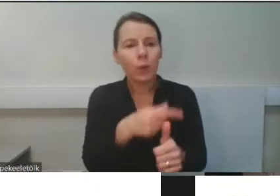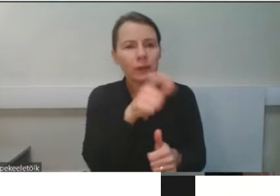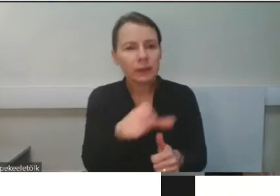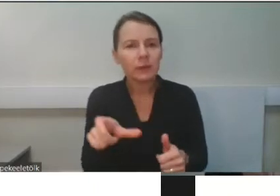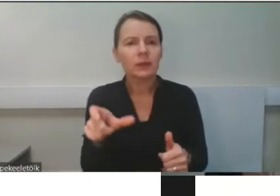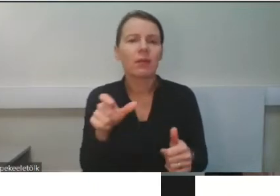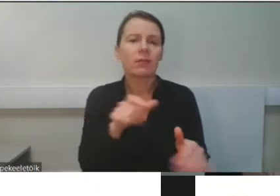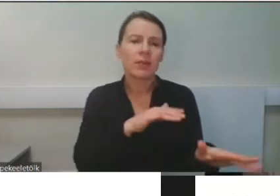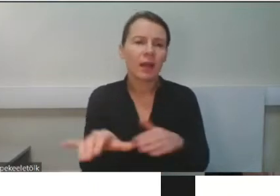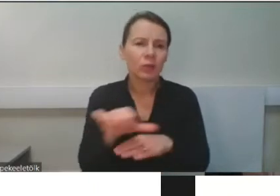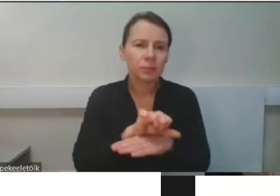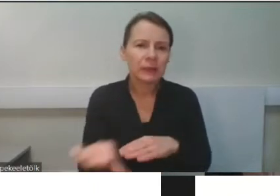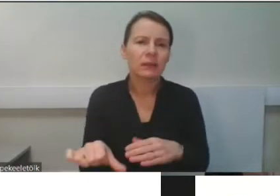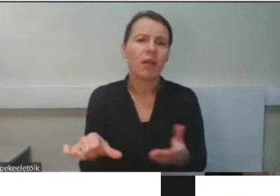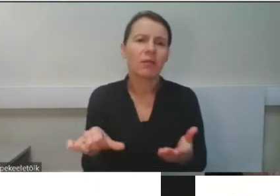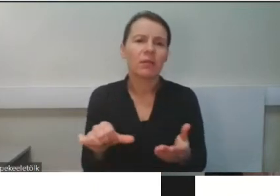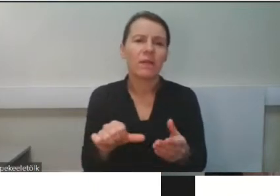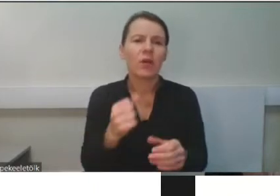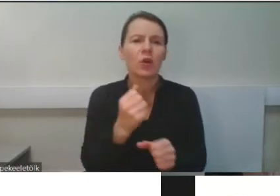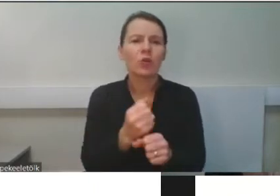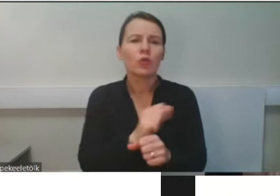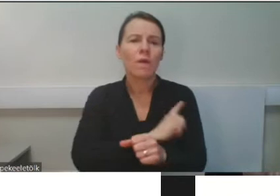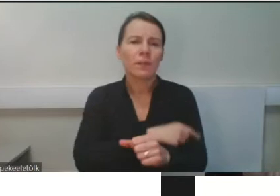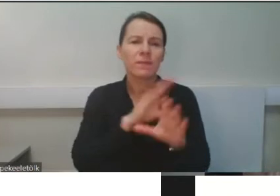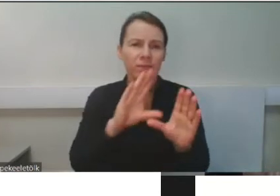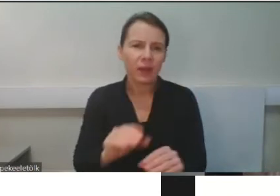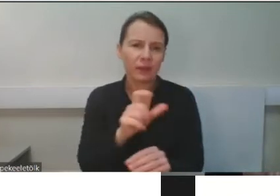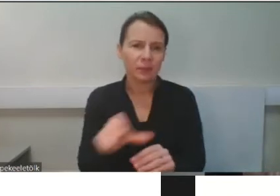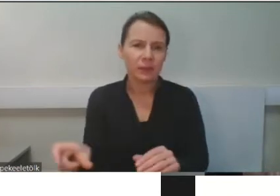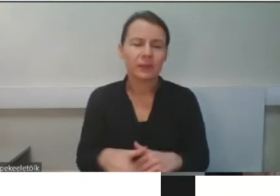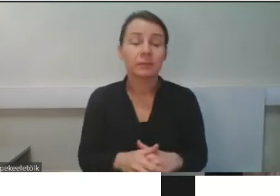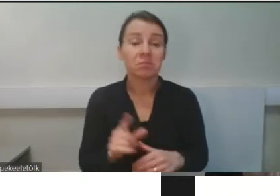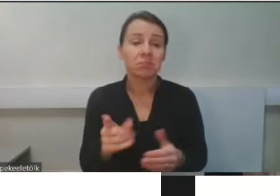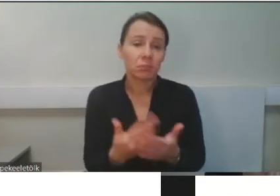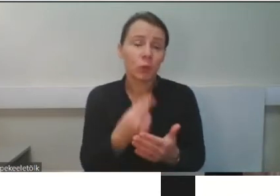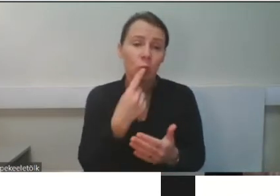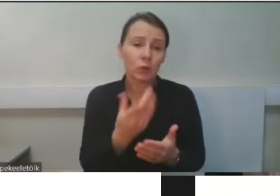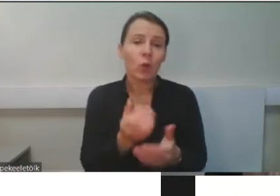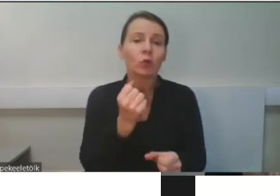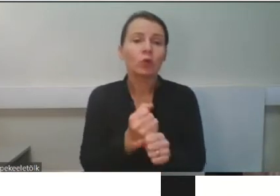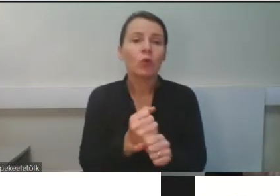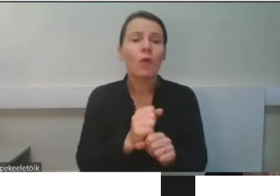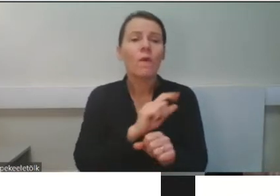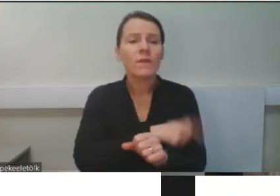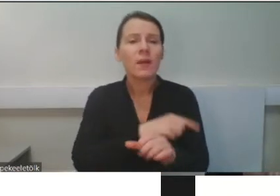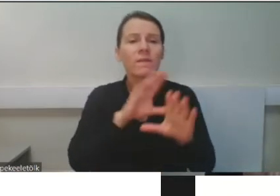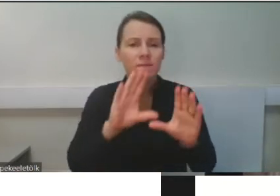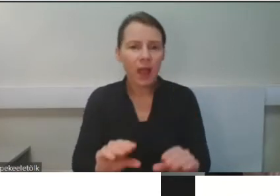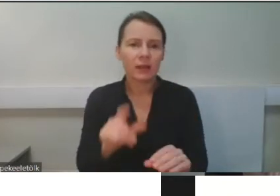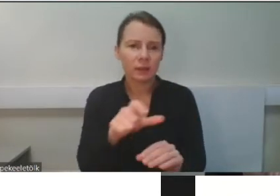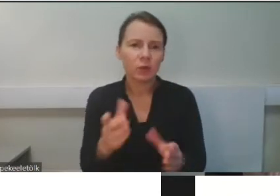puude määramiste info või vähenenud töövõime määramised. Aga kui siit edasi